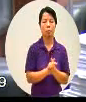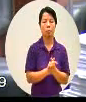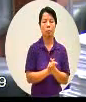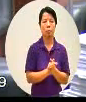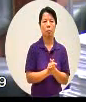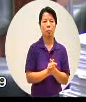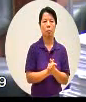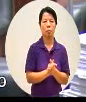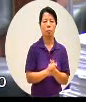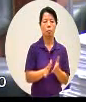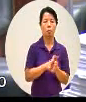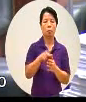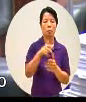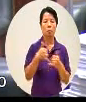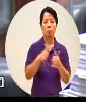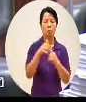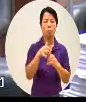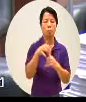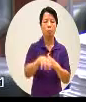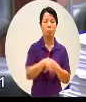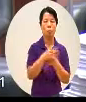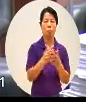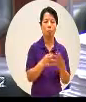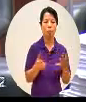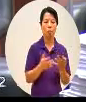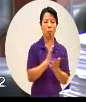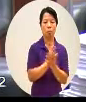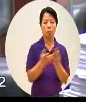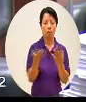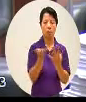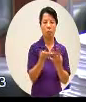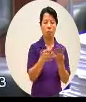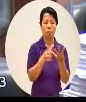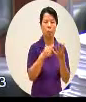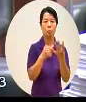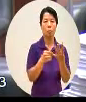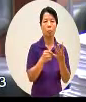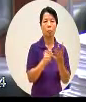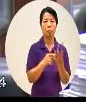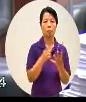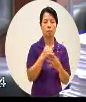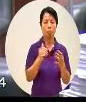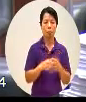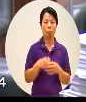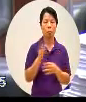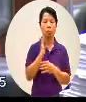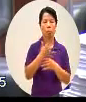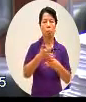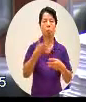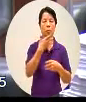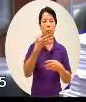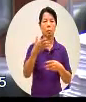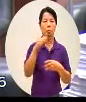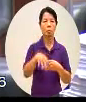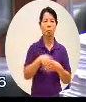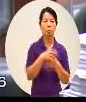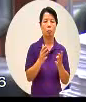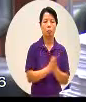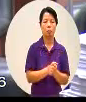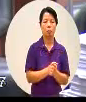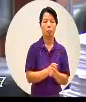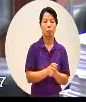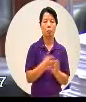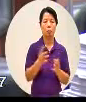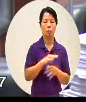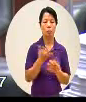发文呢。然后里面的第四点有讲到说，咱的水利署当时哦，咱的营署长